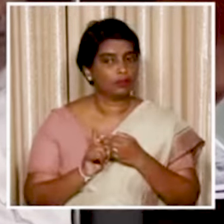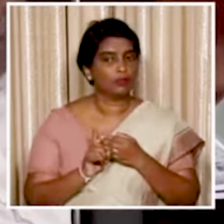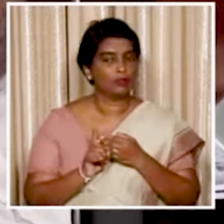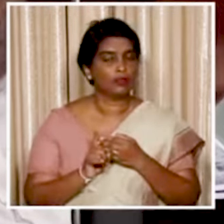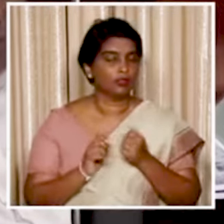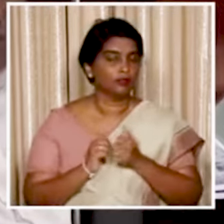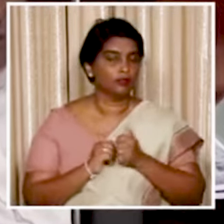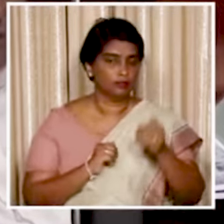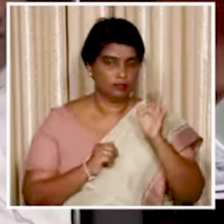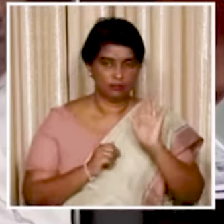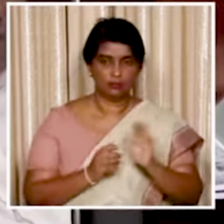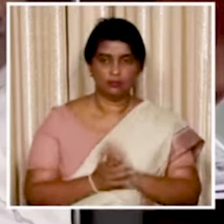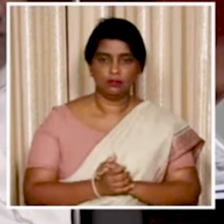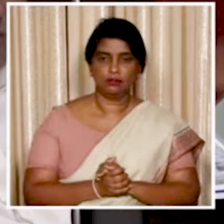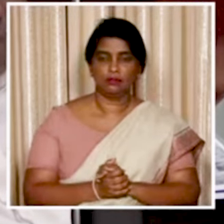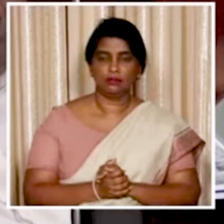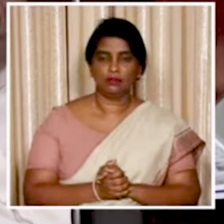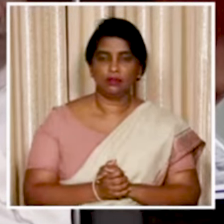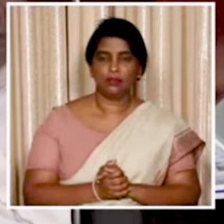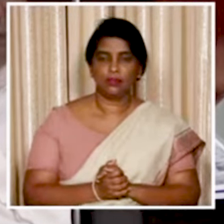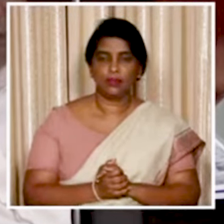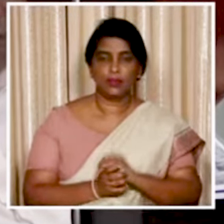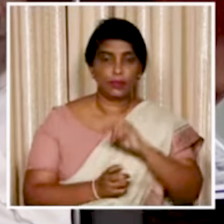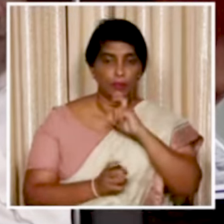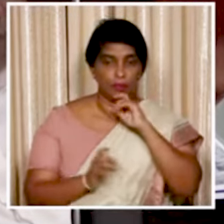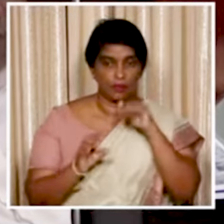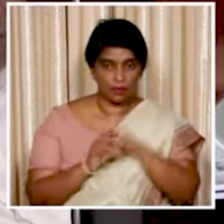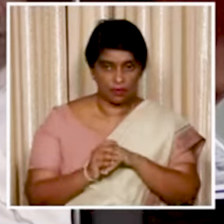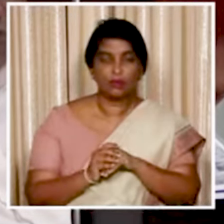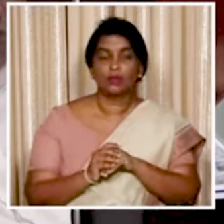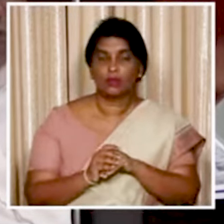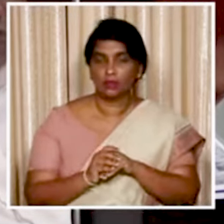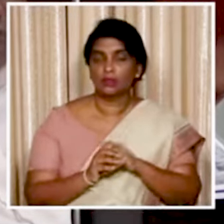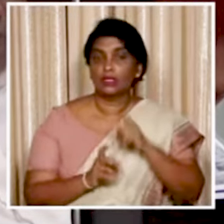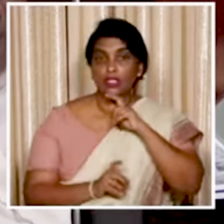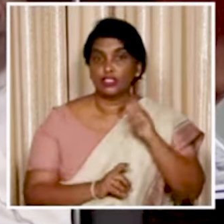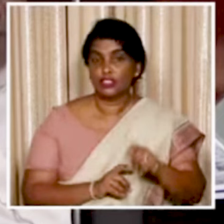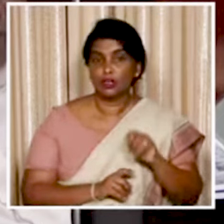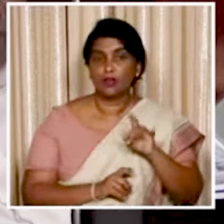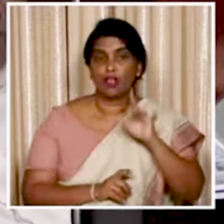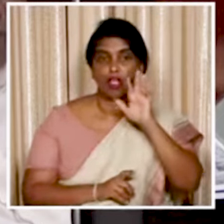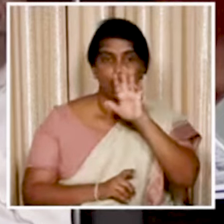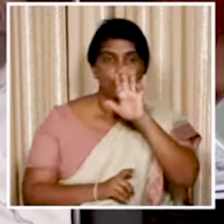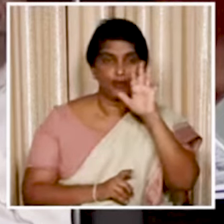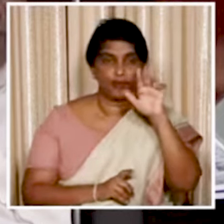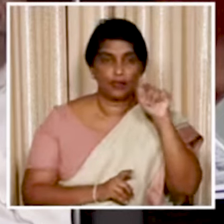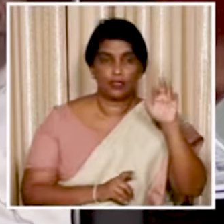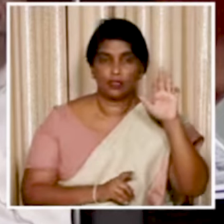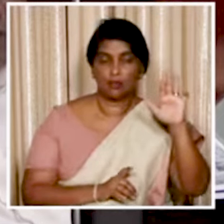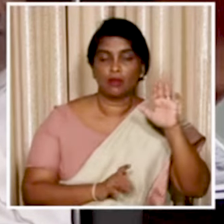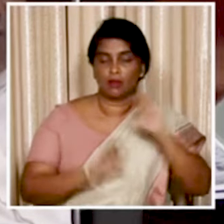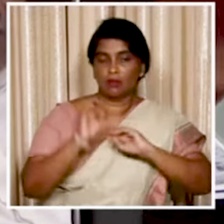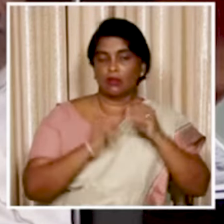අපි පියවරක් ගන්න ඕන අධිකරණයේ ඉන්න විනිශ්චයකාරවරුන්ගේ 99.9% ඉතාමත්